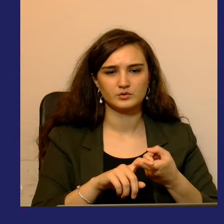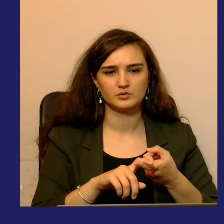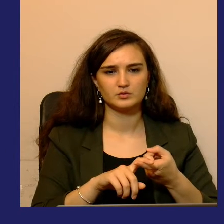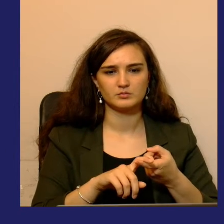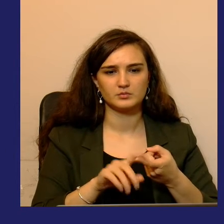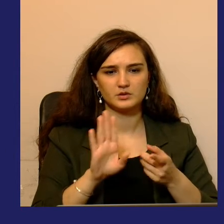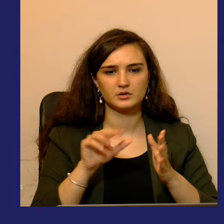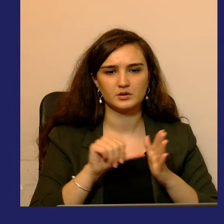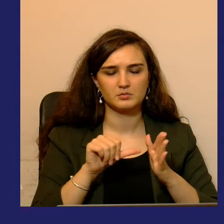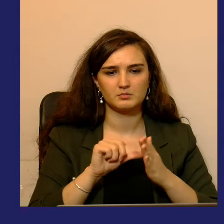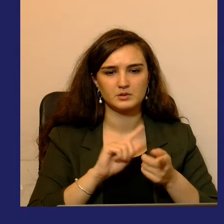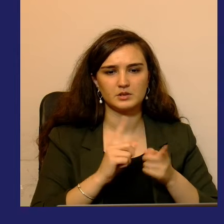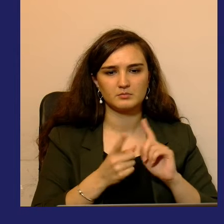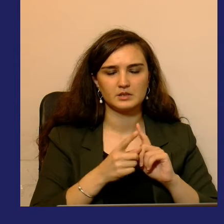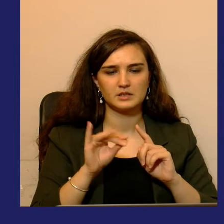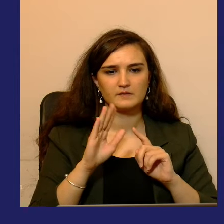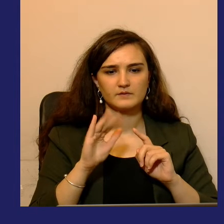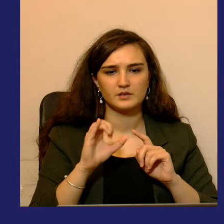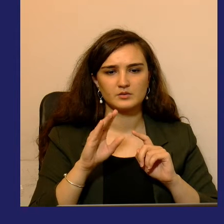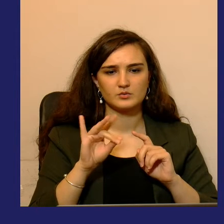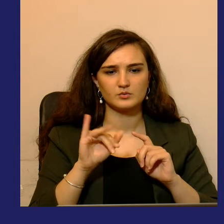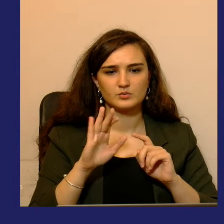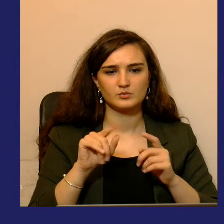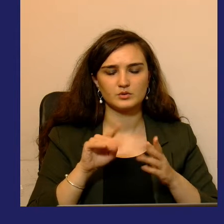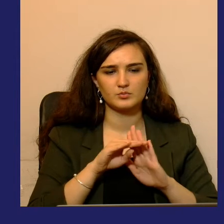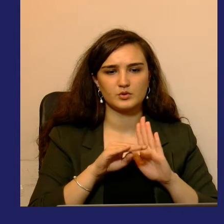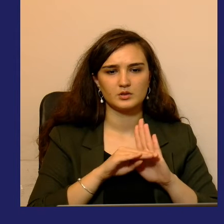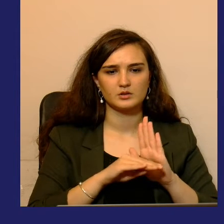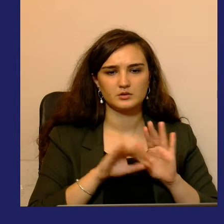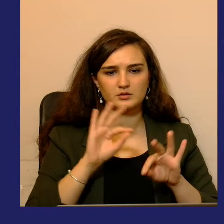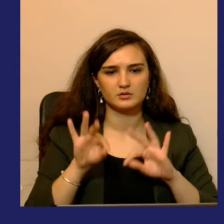არა დახმარებას, არამედ ინფრასტრუქტურულ პროექტს.